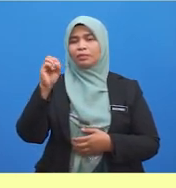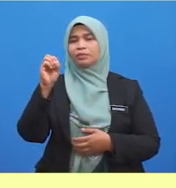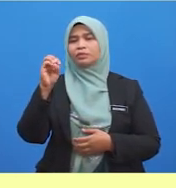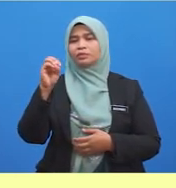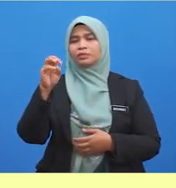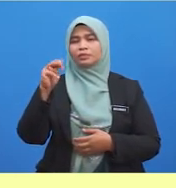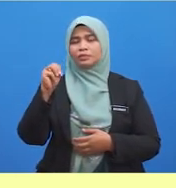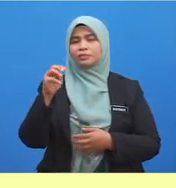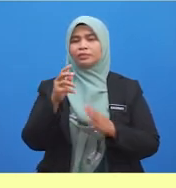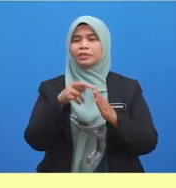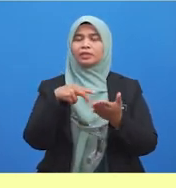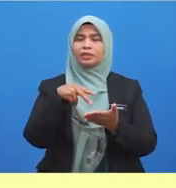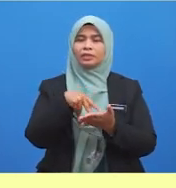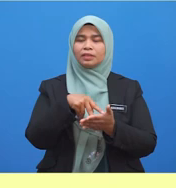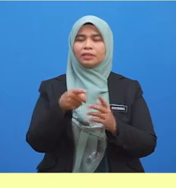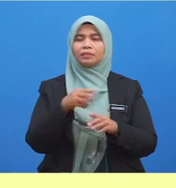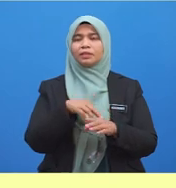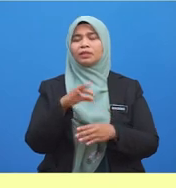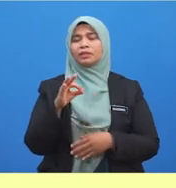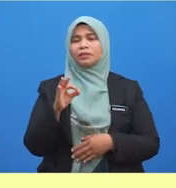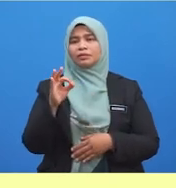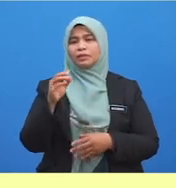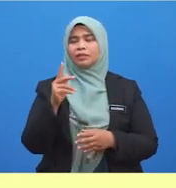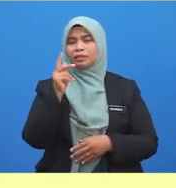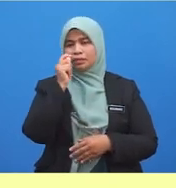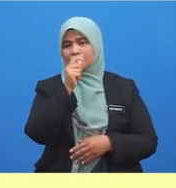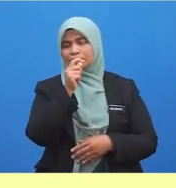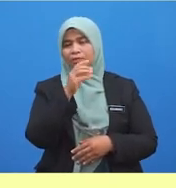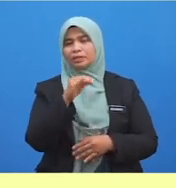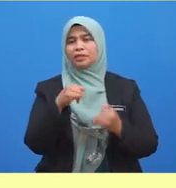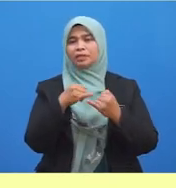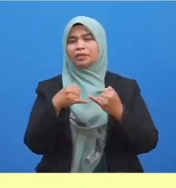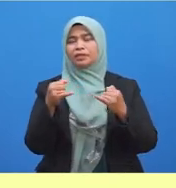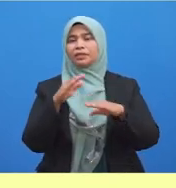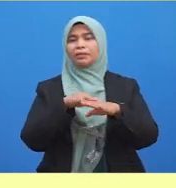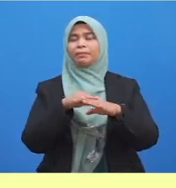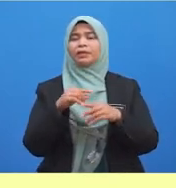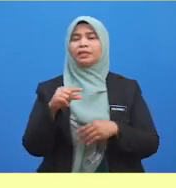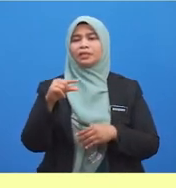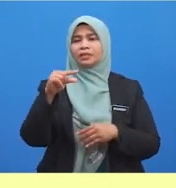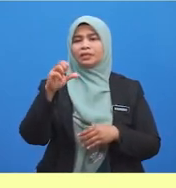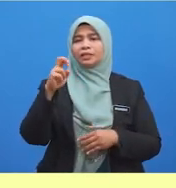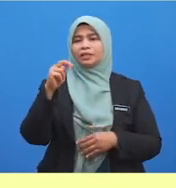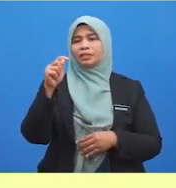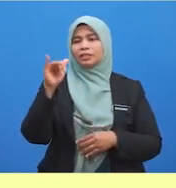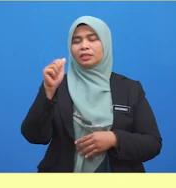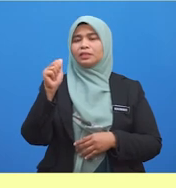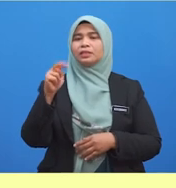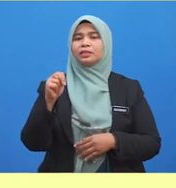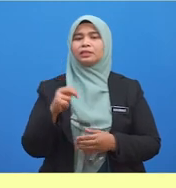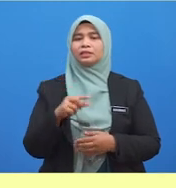Kromosom terdiri daripada kromatid kembar yang terikat pada gentian